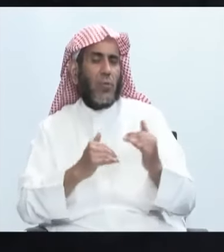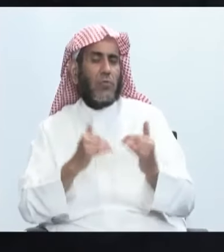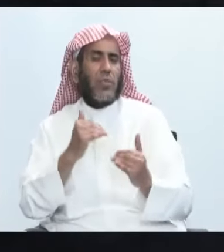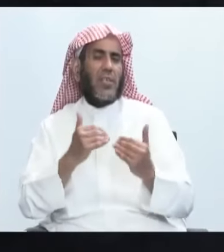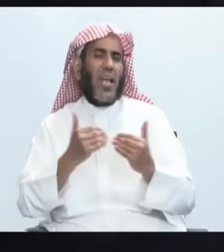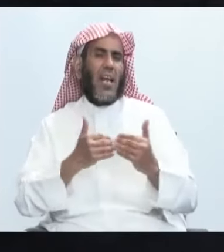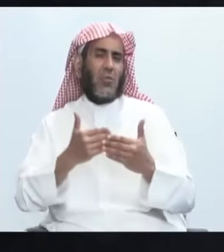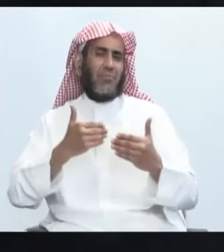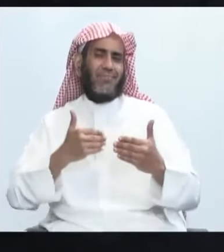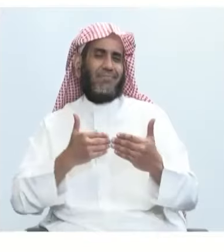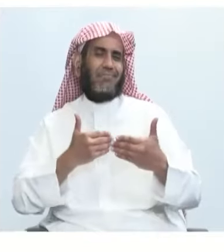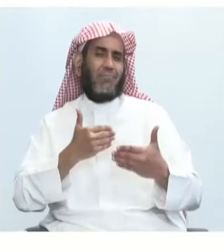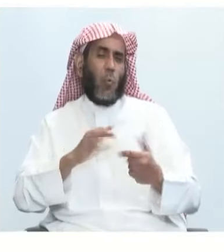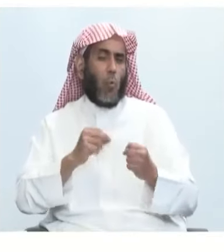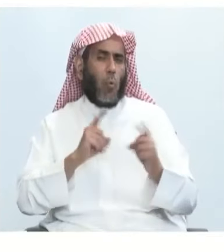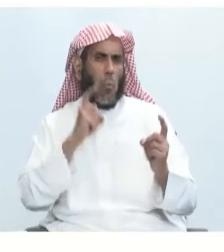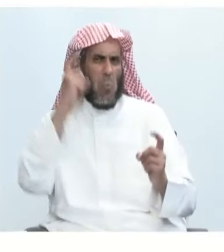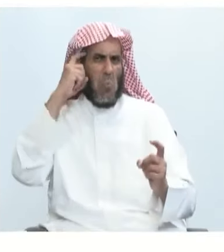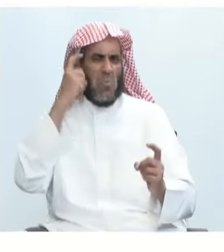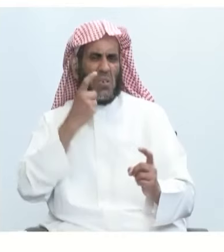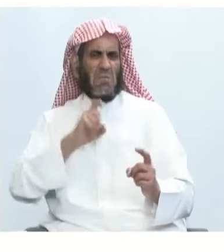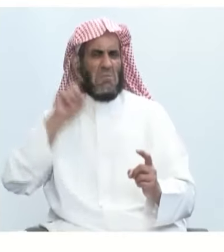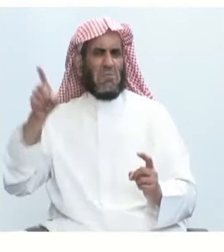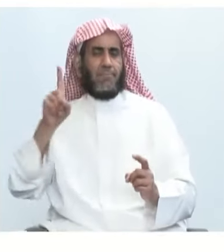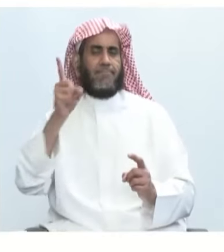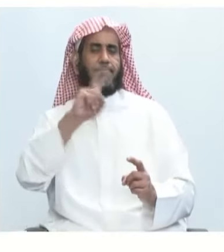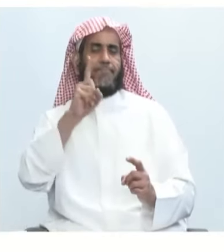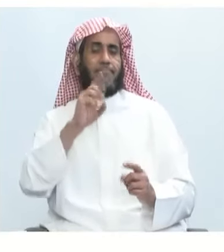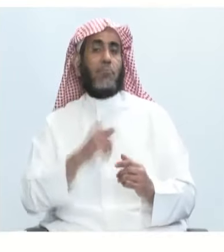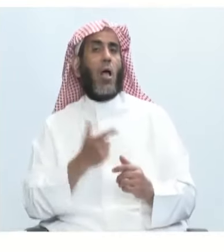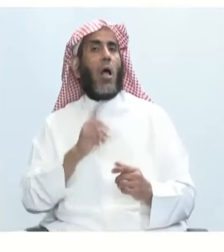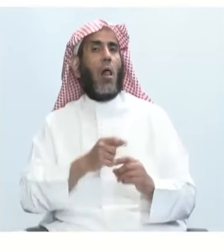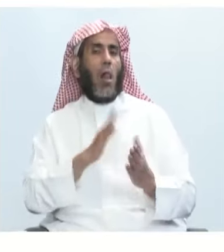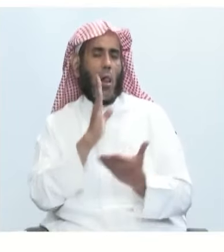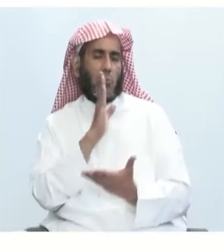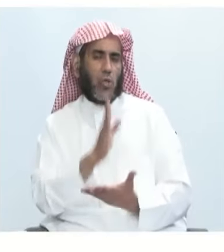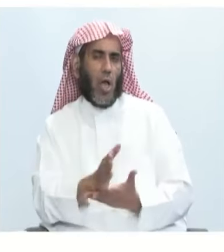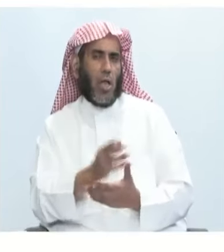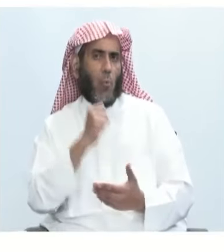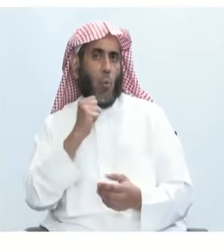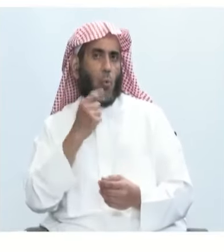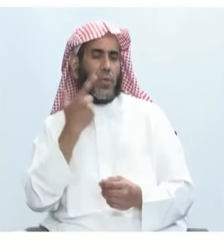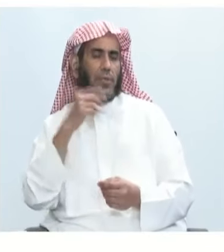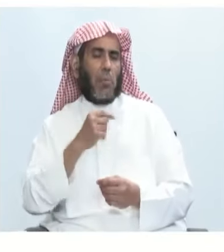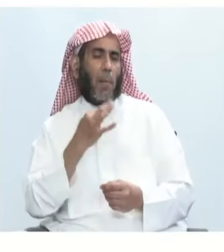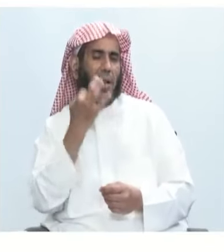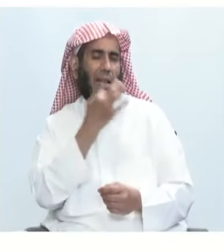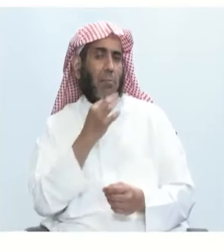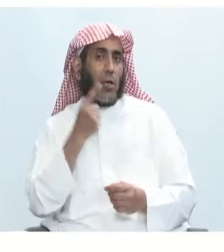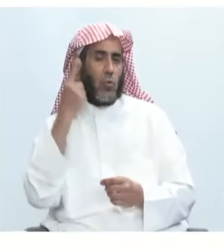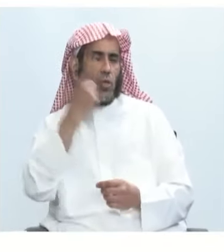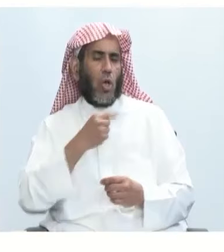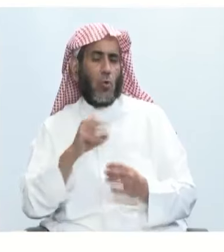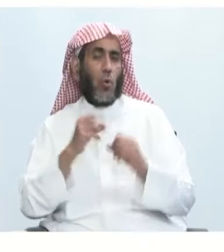تنازل في بين الطرفين لاحظ هنا المصداقيه في قوه الانطباع والكلمات والصوت والصوره